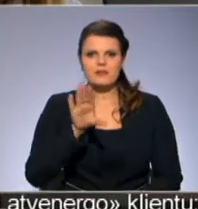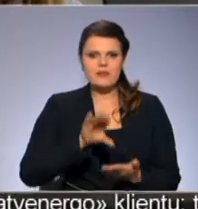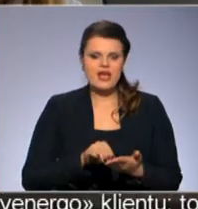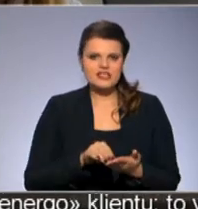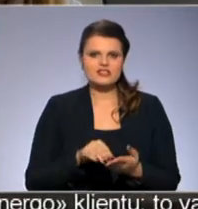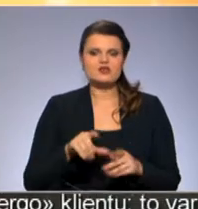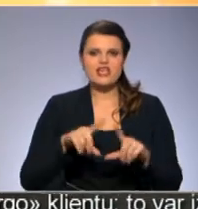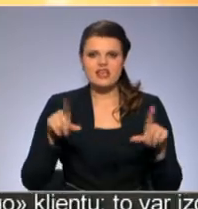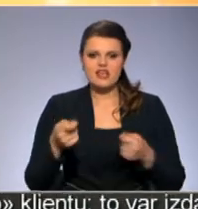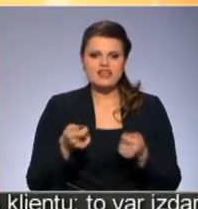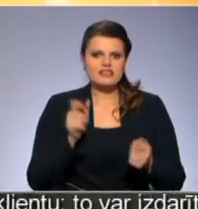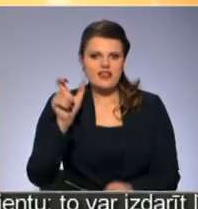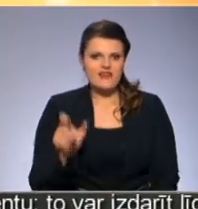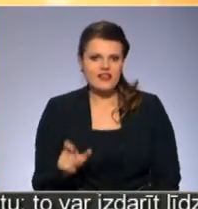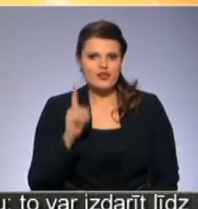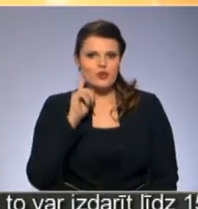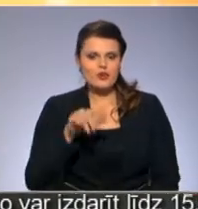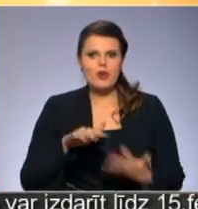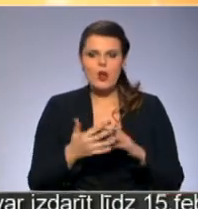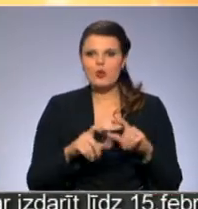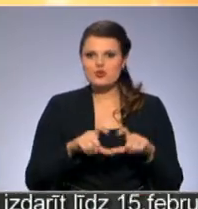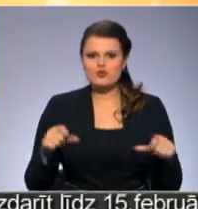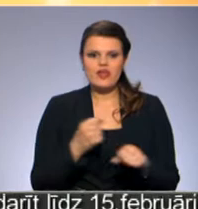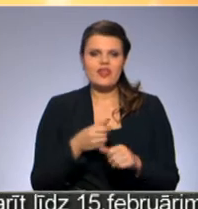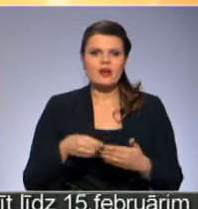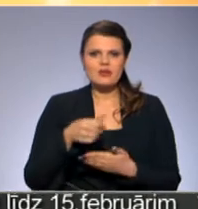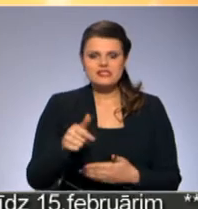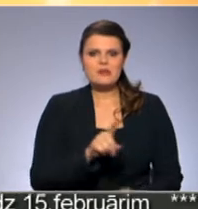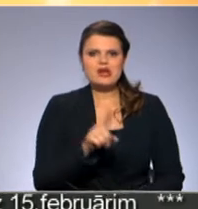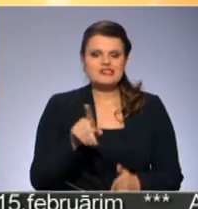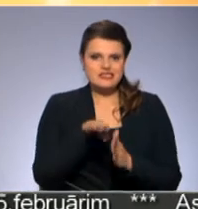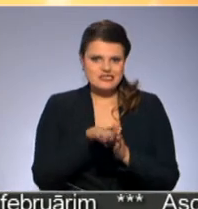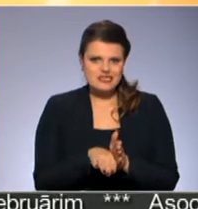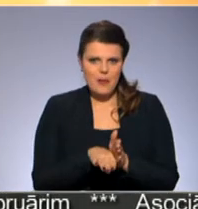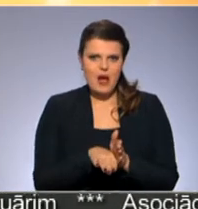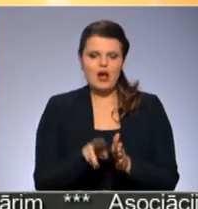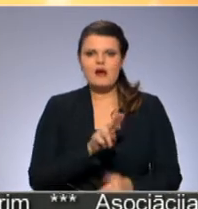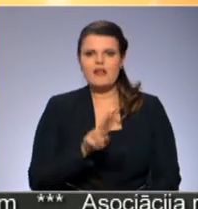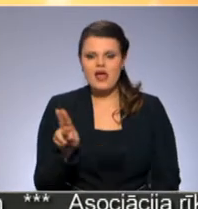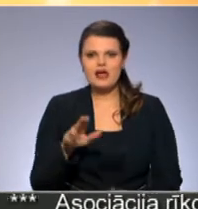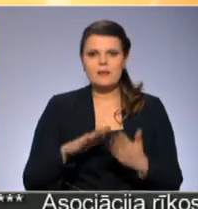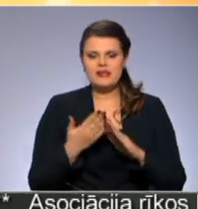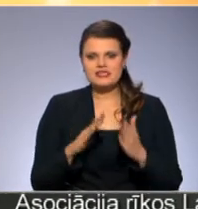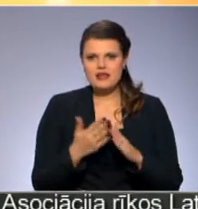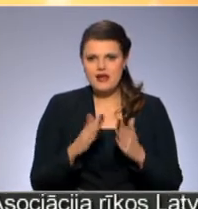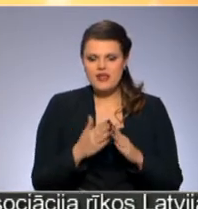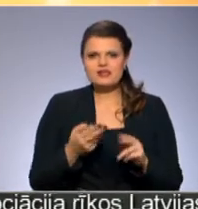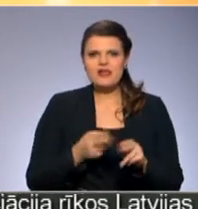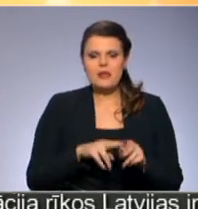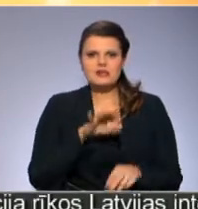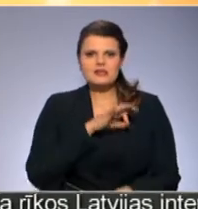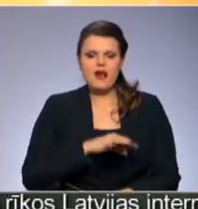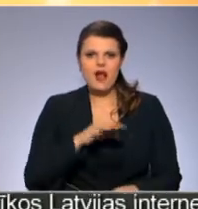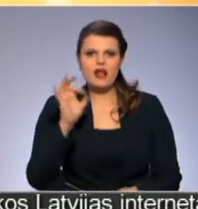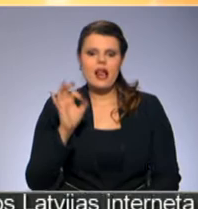iestādes vadītāja. Nenoliedzami lauku skolā darba samaksa ir zemāka nekā pilsētās, jo algas